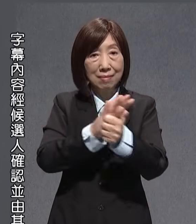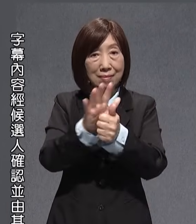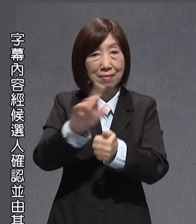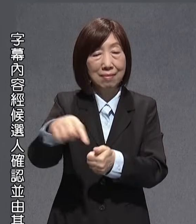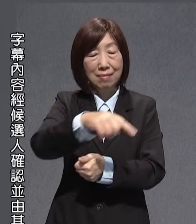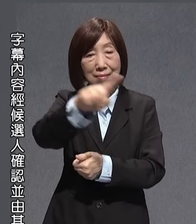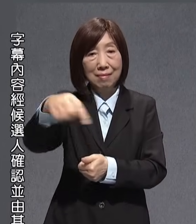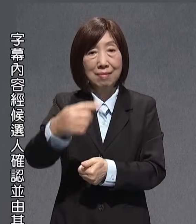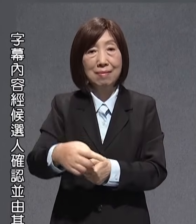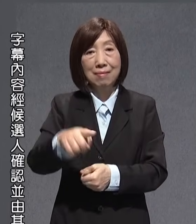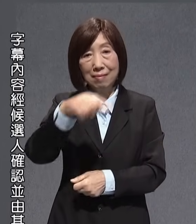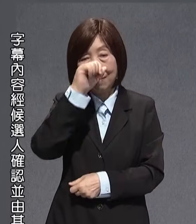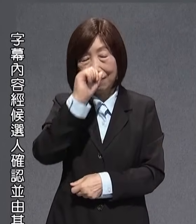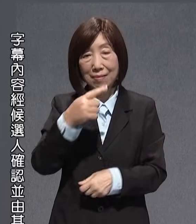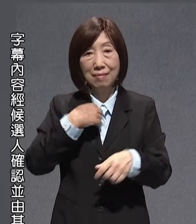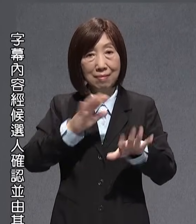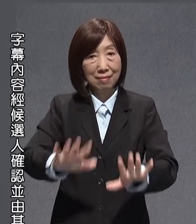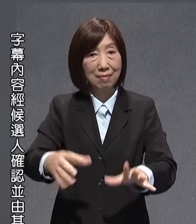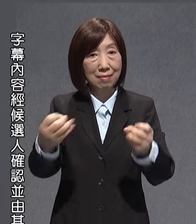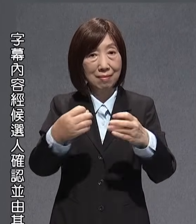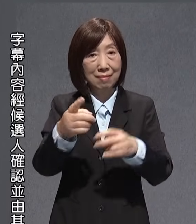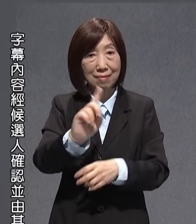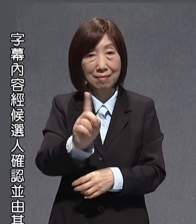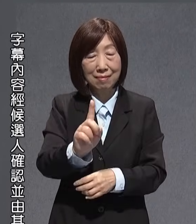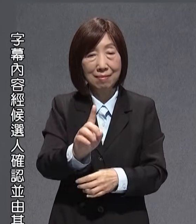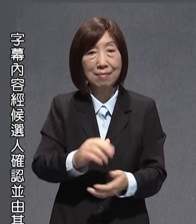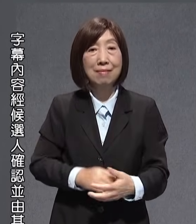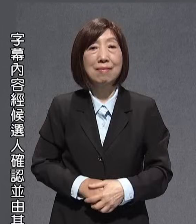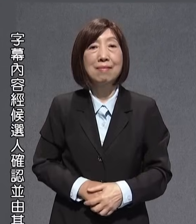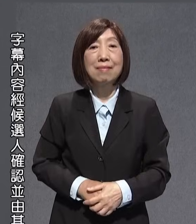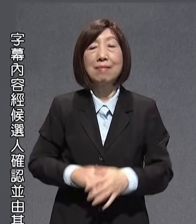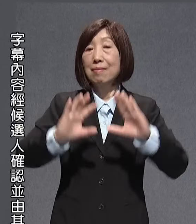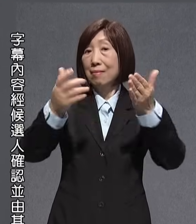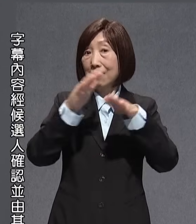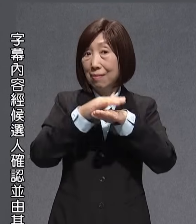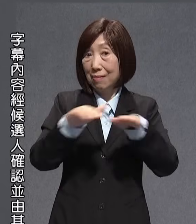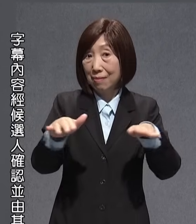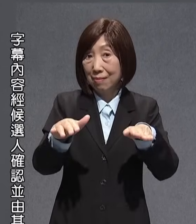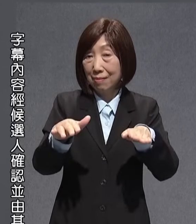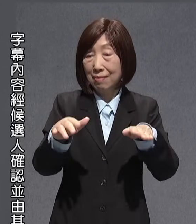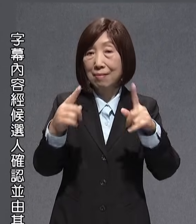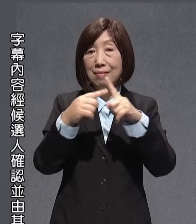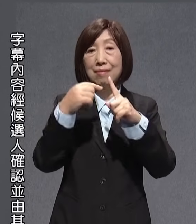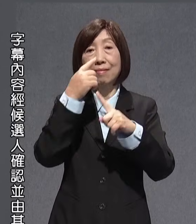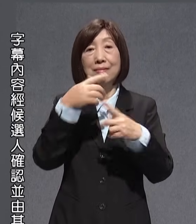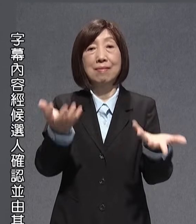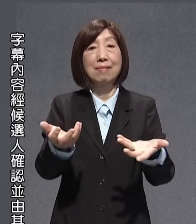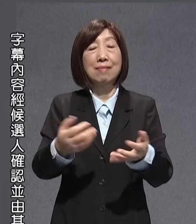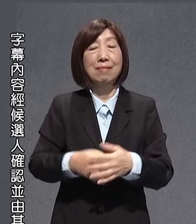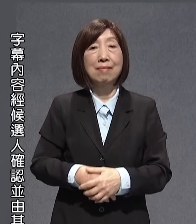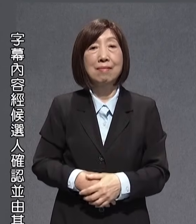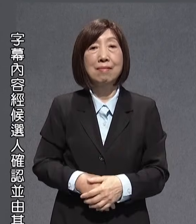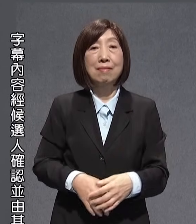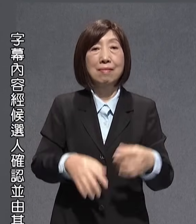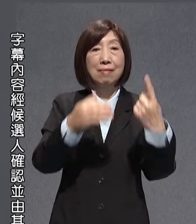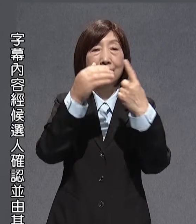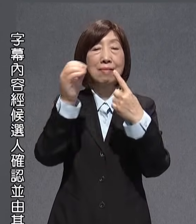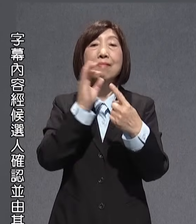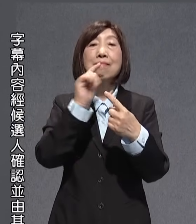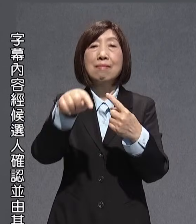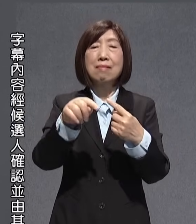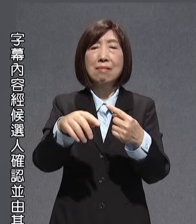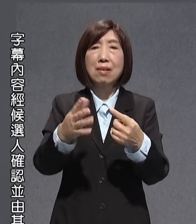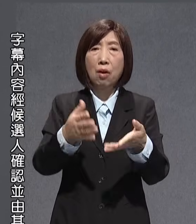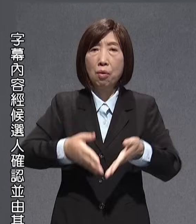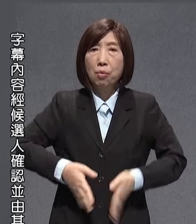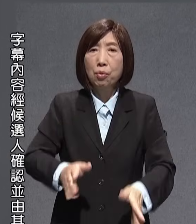家好。现在我们来讨论一个攸关国安的人口问题。1970年，台湾出